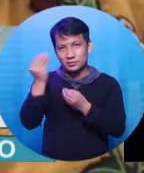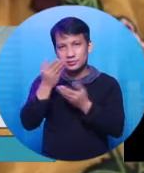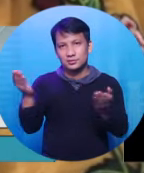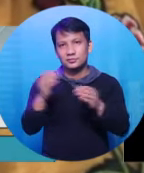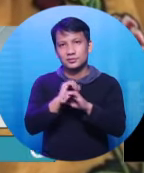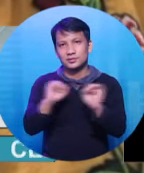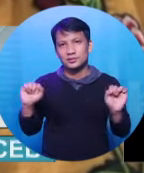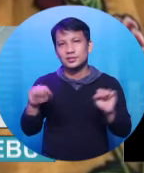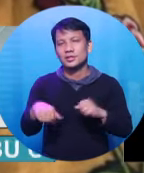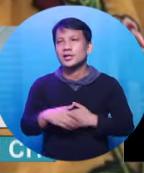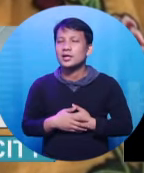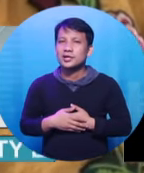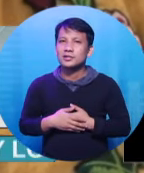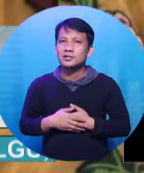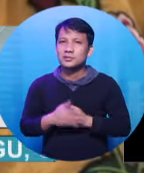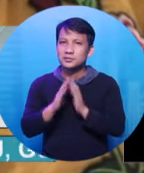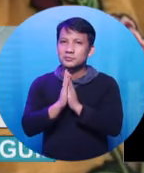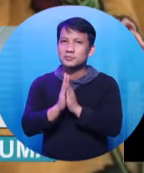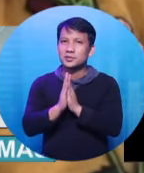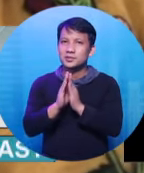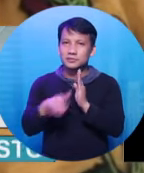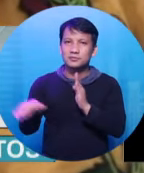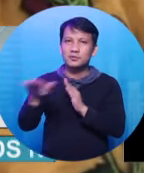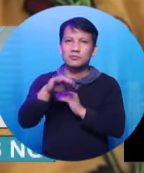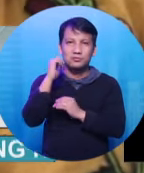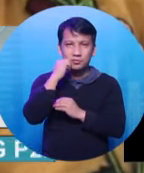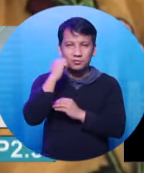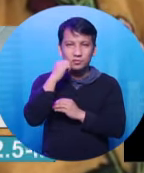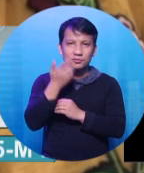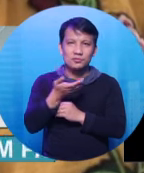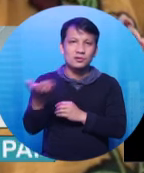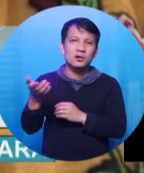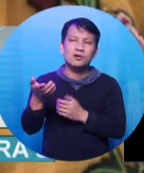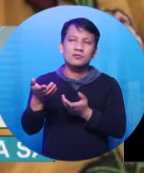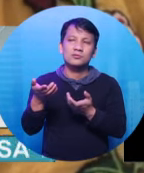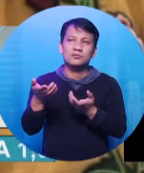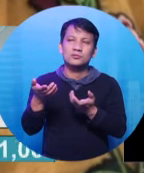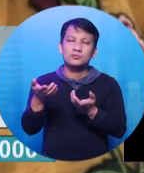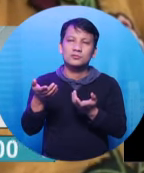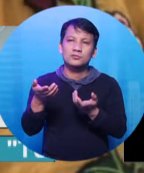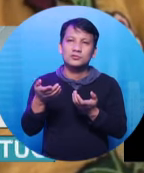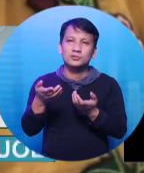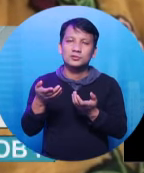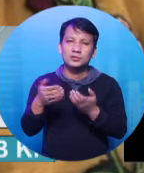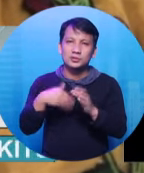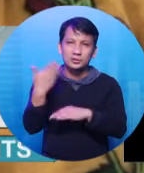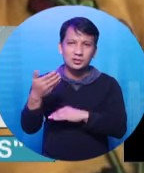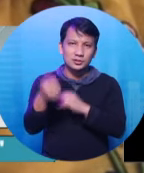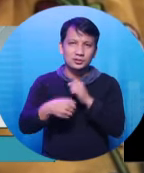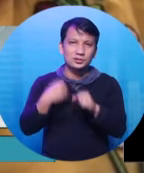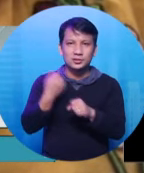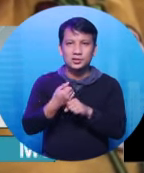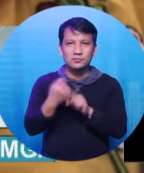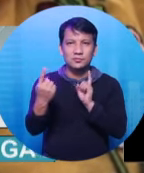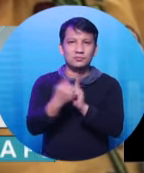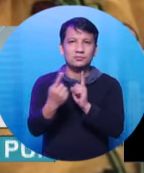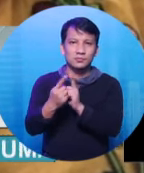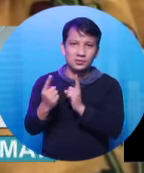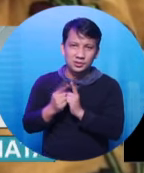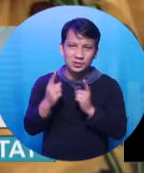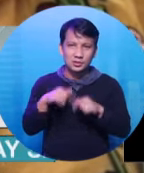and pray lang tayo lagi, and then sana po next year magkita-kita po